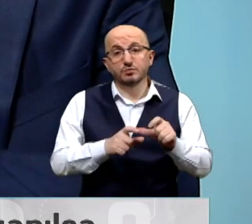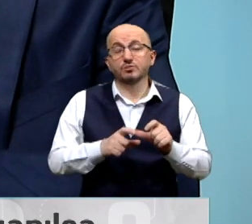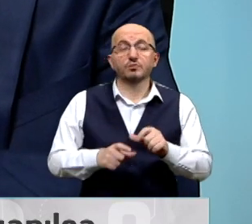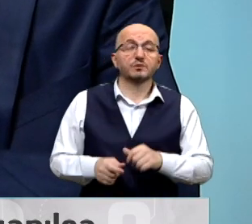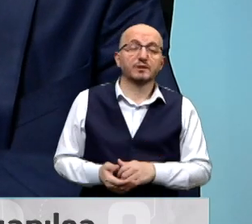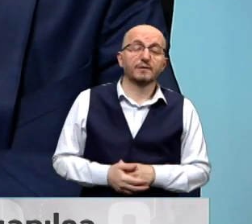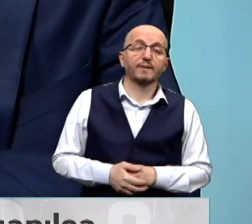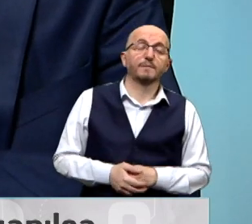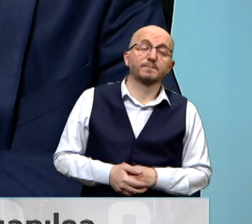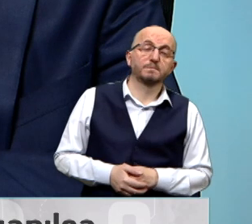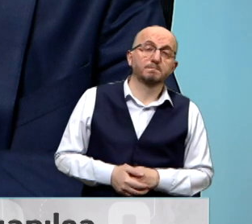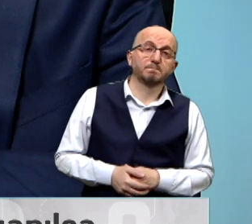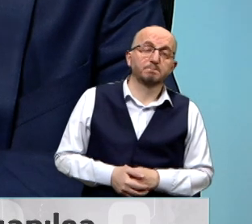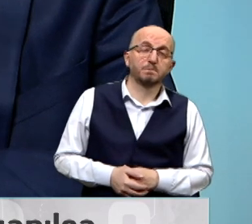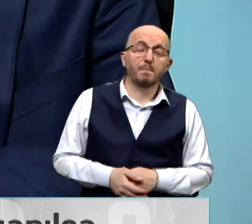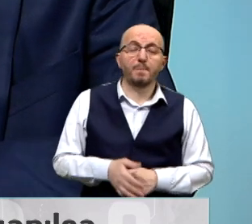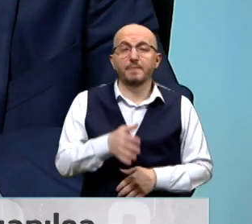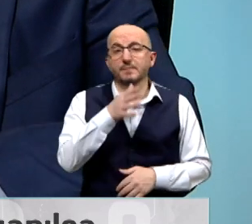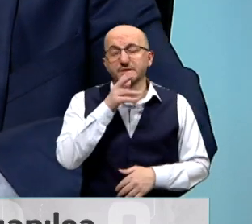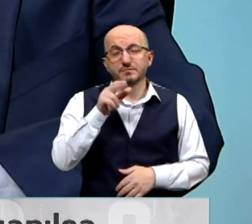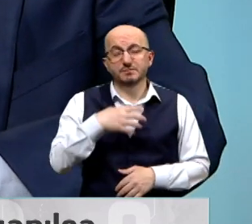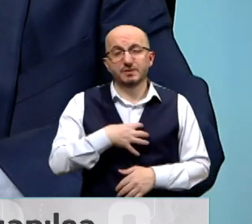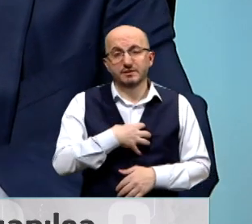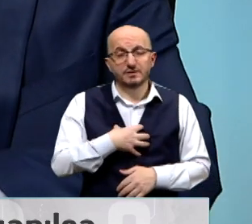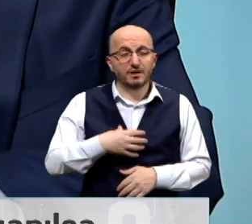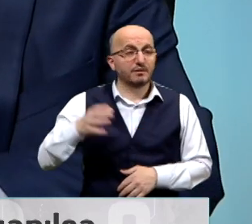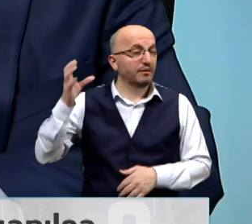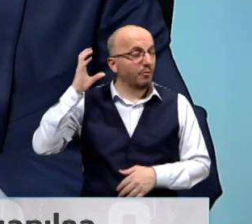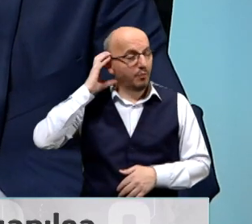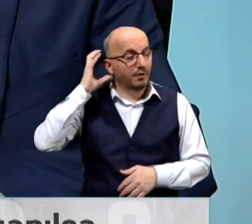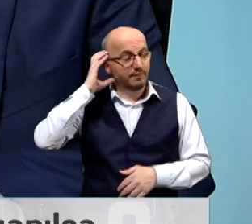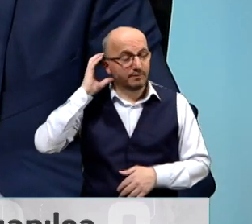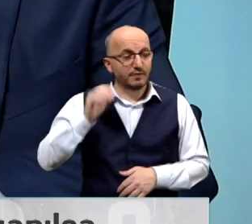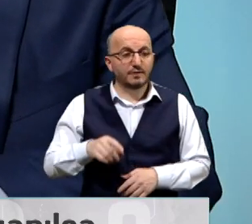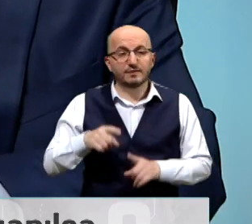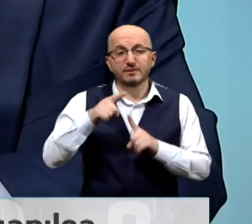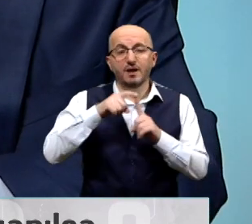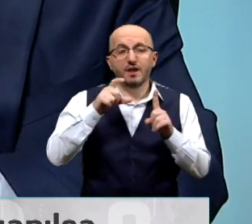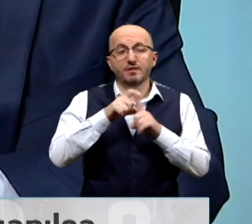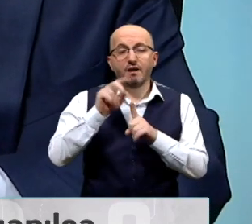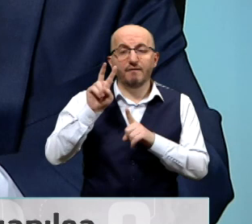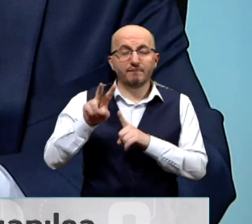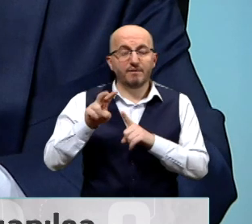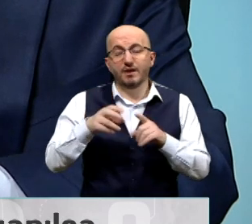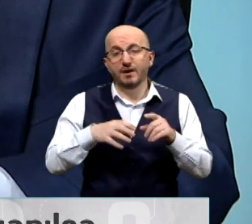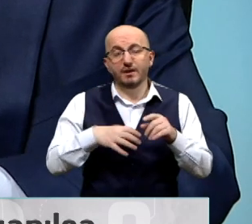arkasından geliyor şimdi bildiğiniz gibi Diyanet Vakfı Diyanet hizmetlerini